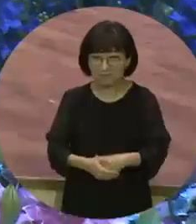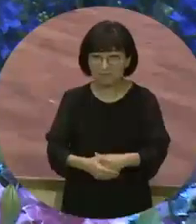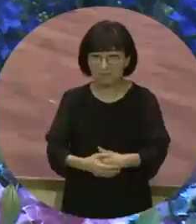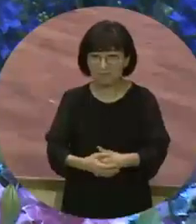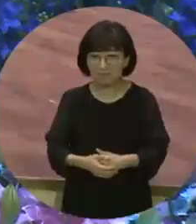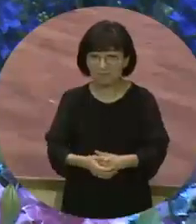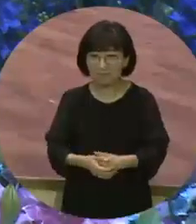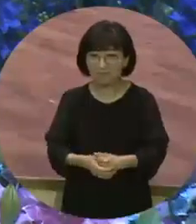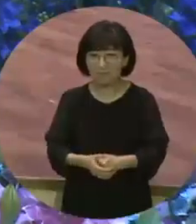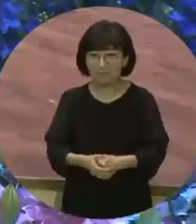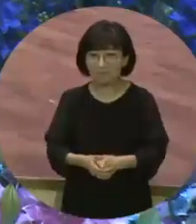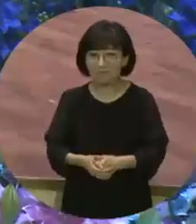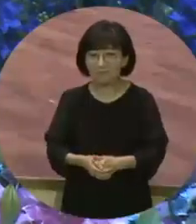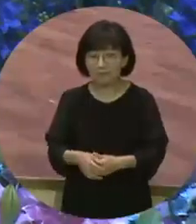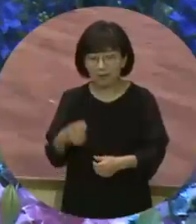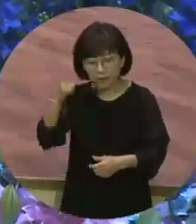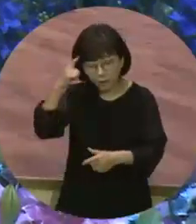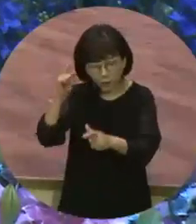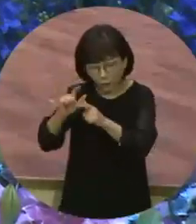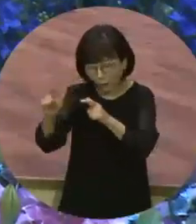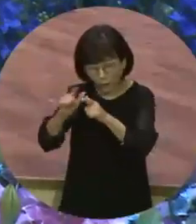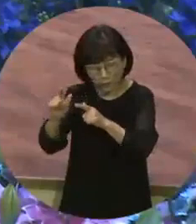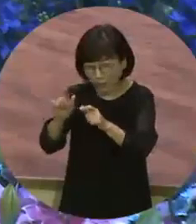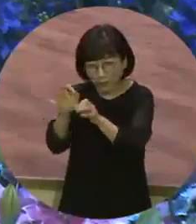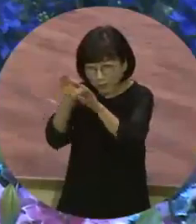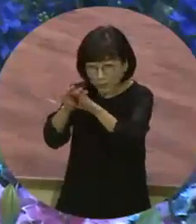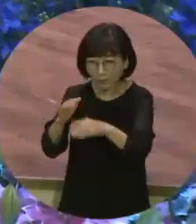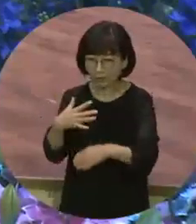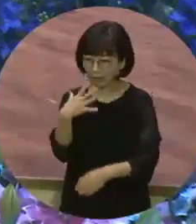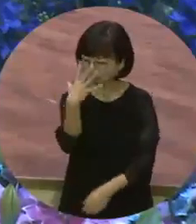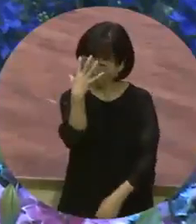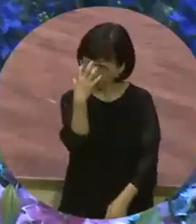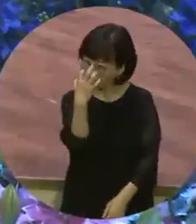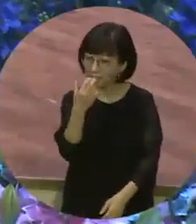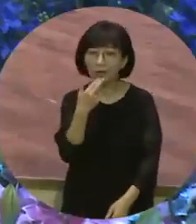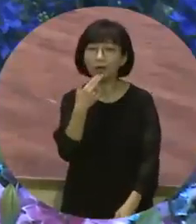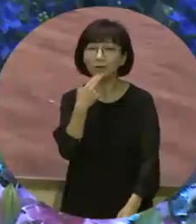전혀 미길 상 없어. 고민 없어. 인상 쓸 거 하나도 없어.